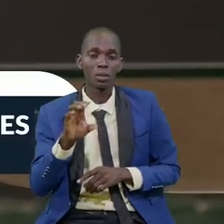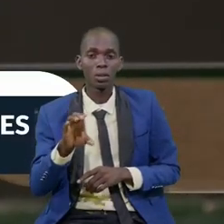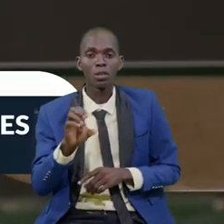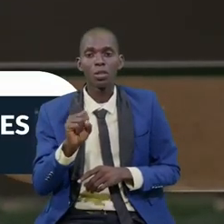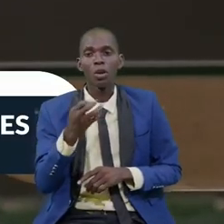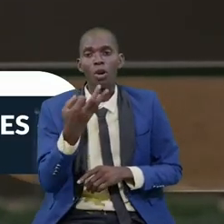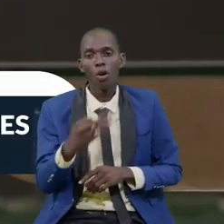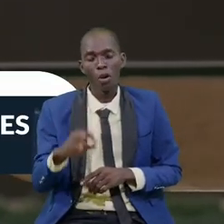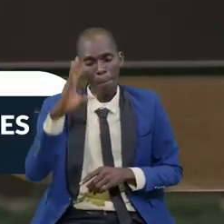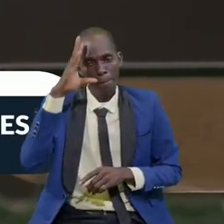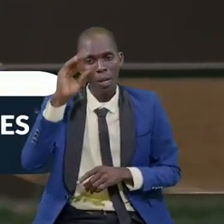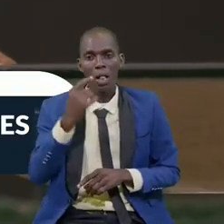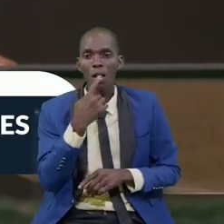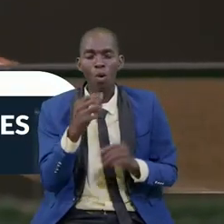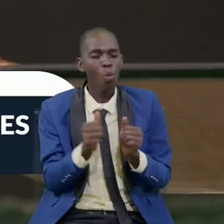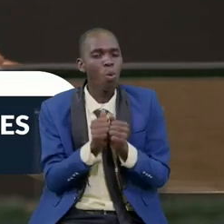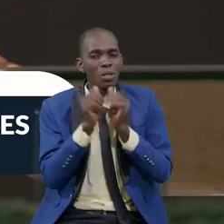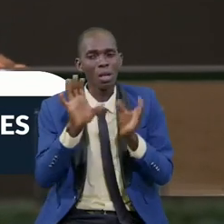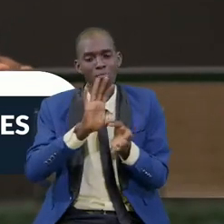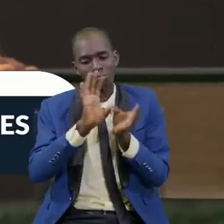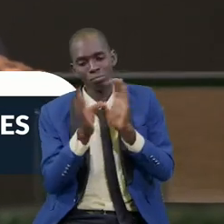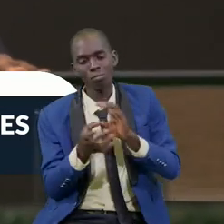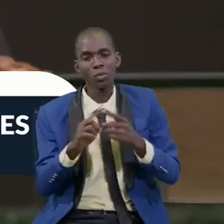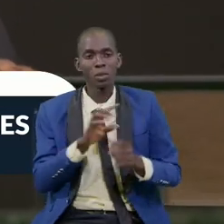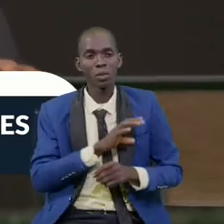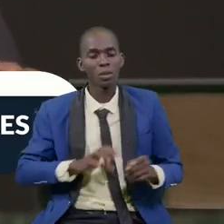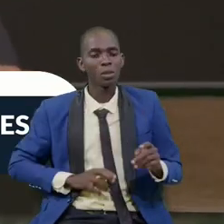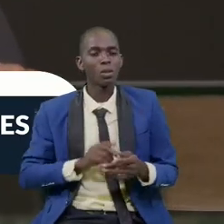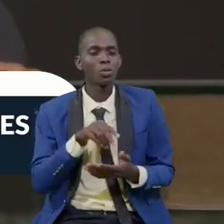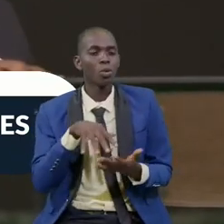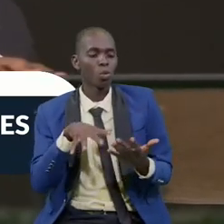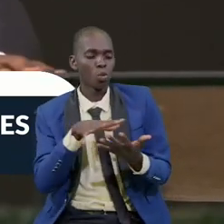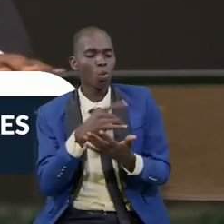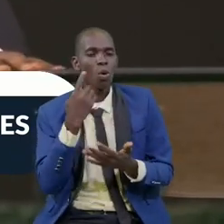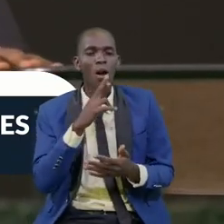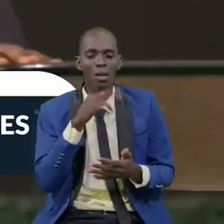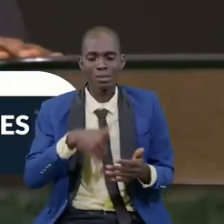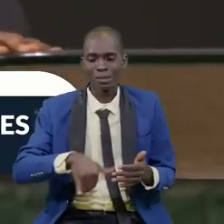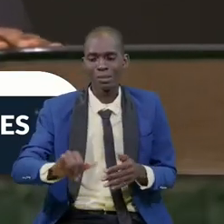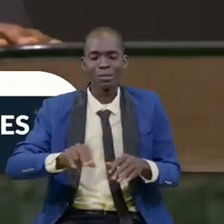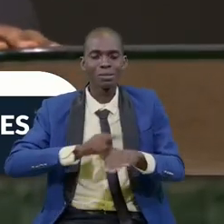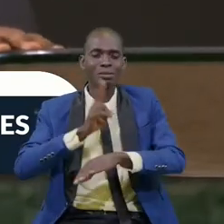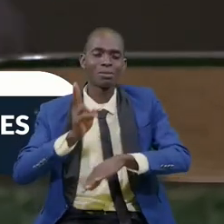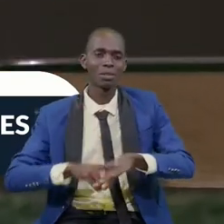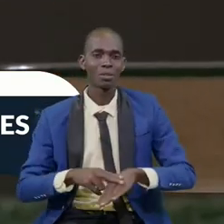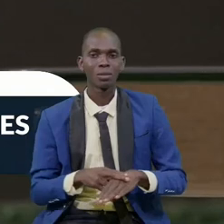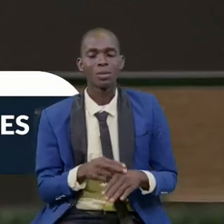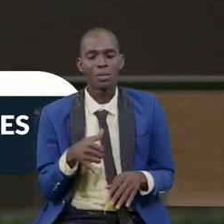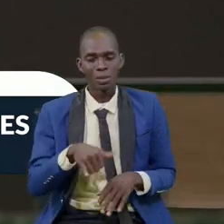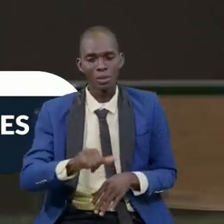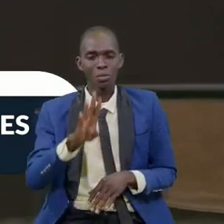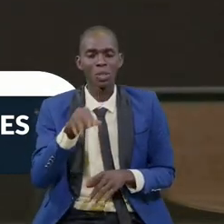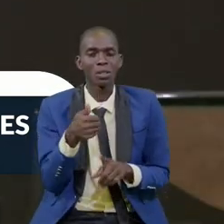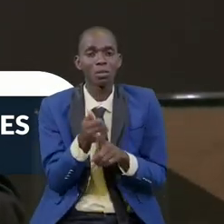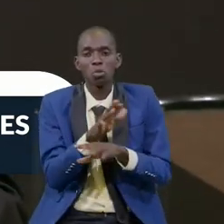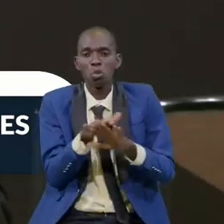la conversion à Christ. Ceux qui sont encore charnels, naturels, qui sont à eux-mêmes, ils